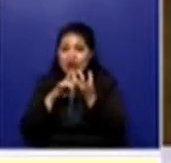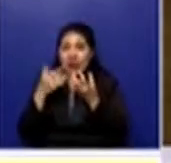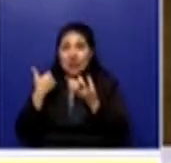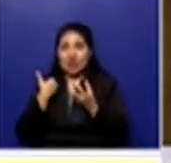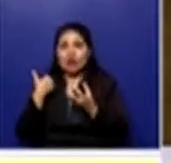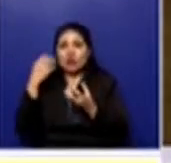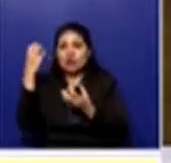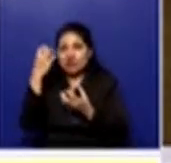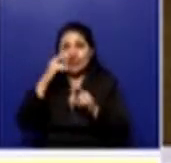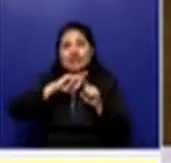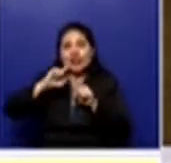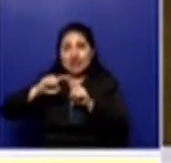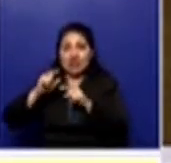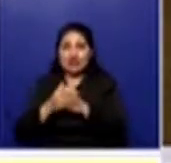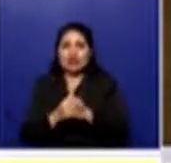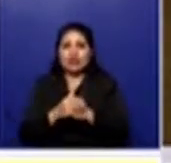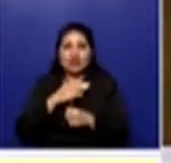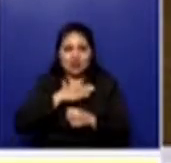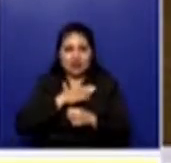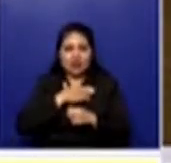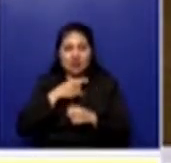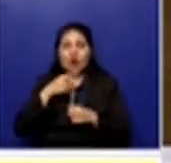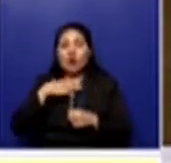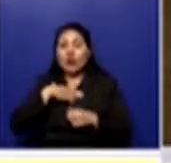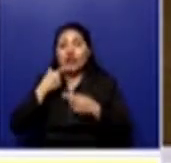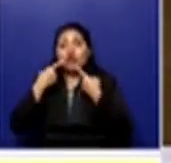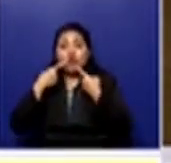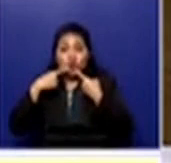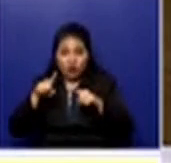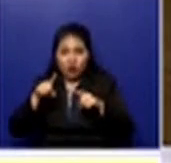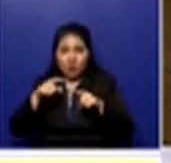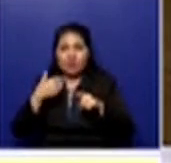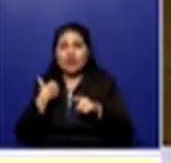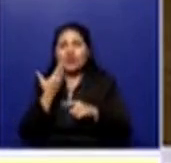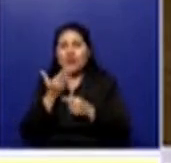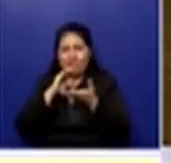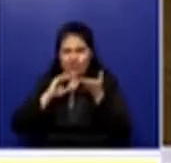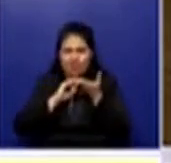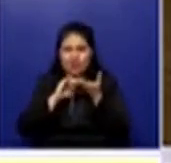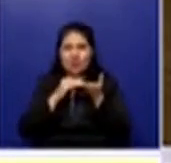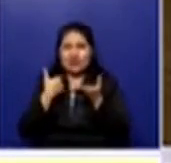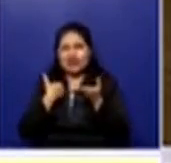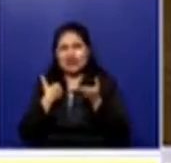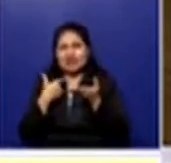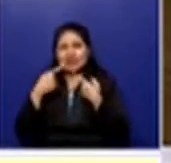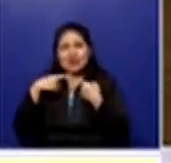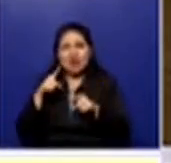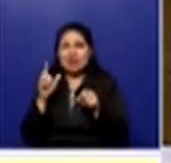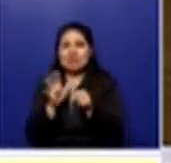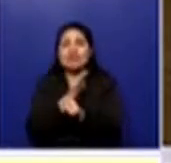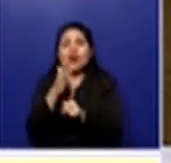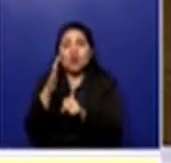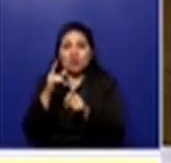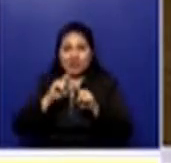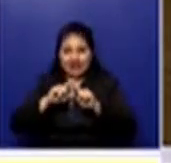าธารณะนะคะดิฉันอาจจะขออนุญาตตอบในบางประเด็นแล้วก็ต้องกราบขออภัยที่หลายประเด็นอาจจะตอบได้ไม่หมดนะคะ